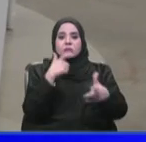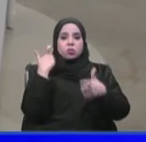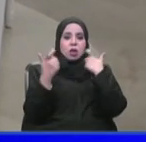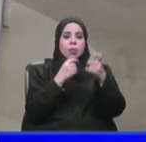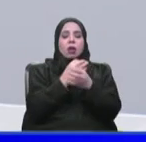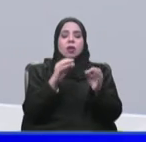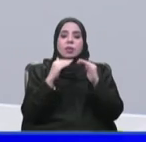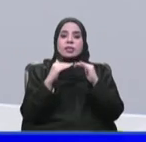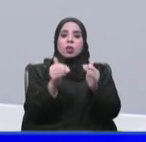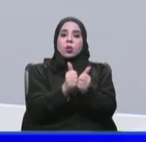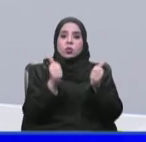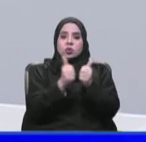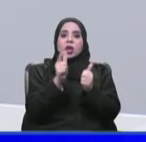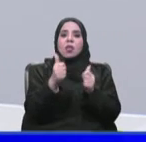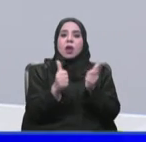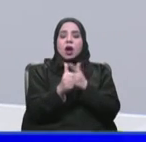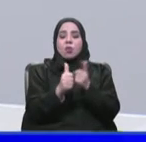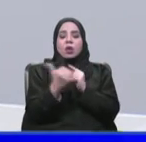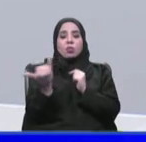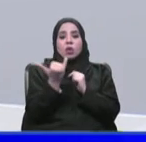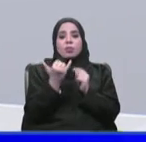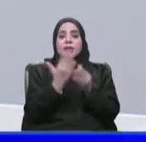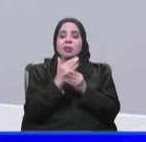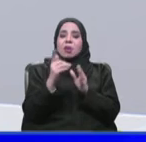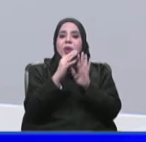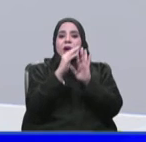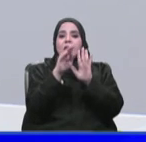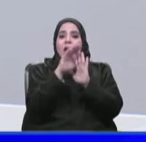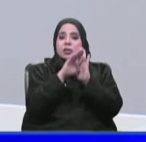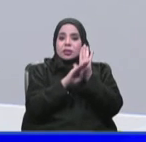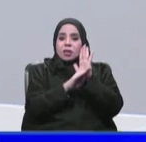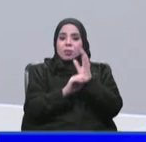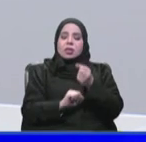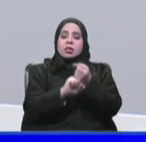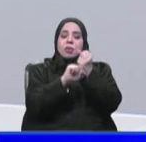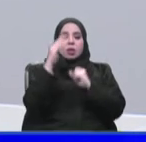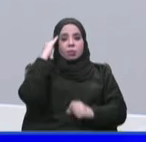جانب الاستقرار الأسري كأحد أهم مجالات الخطة الوطنية لنهوض المرأة البحرينية.